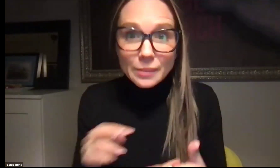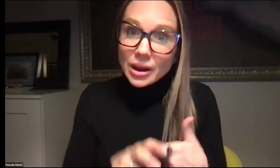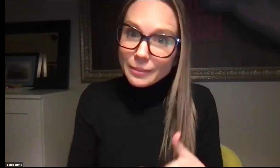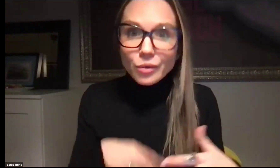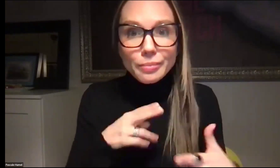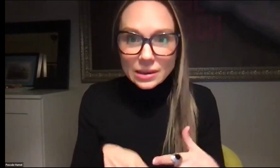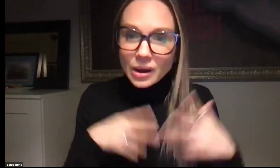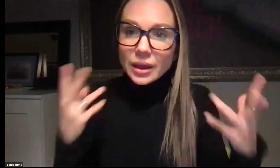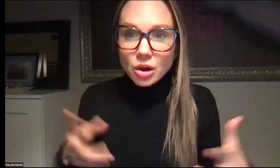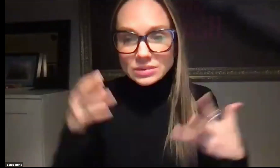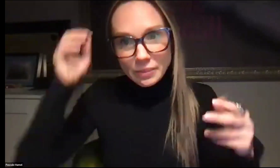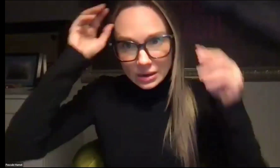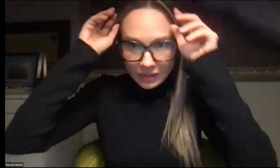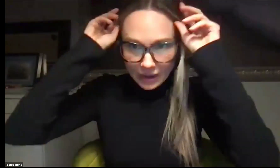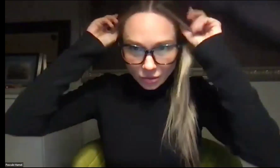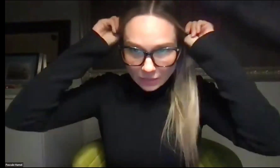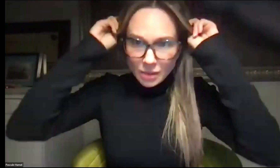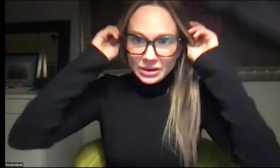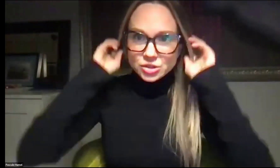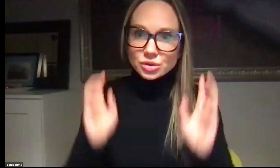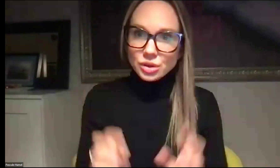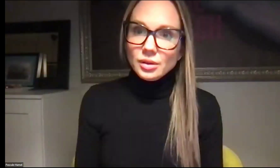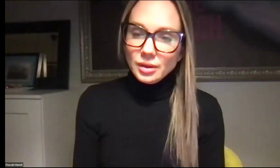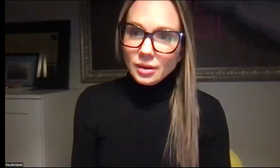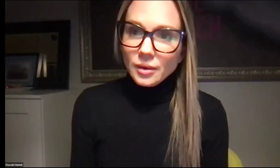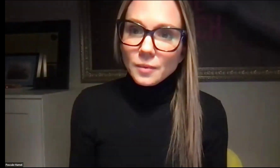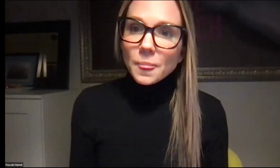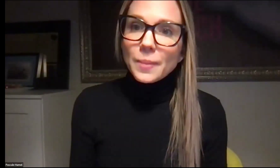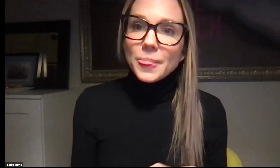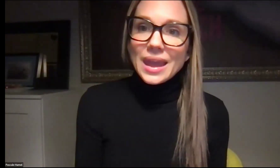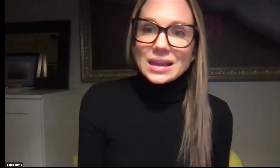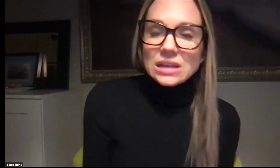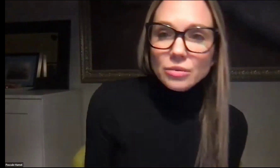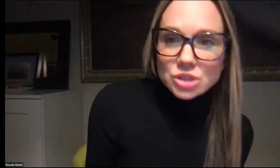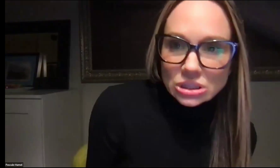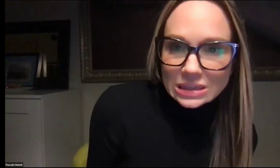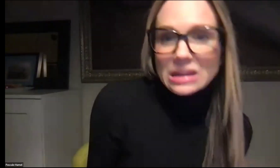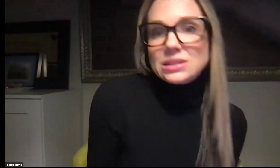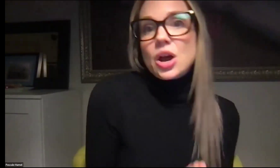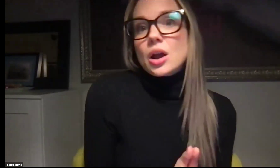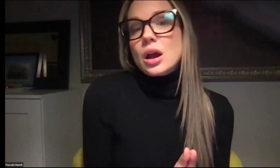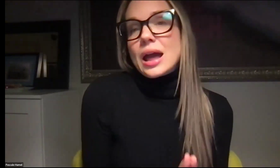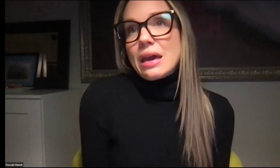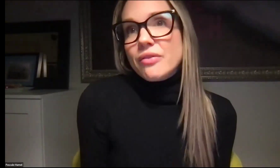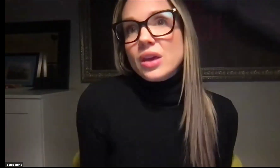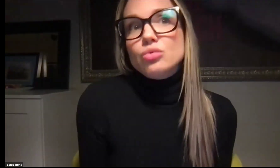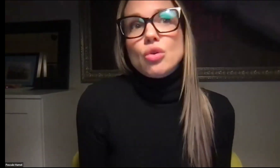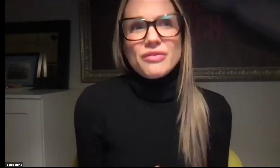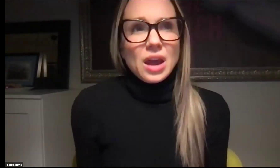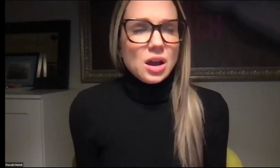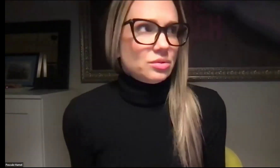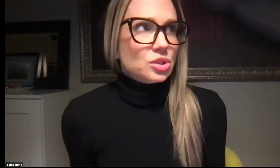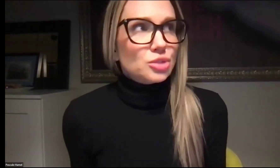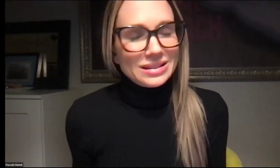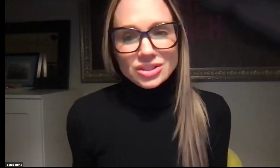plus de style. Ça prend les maillots de bain, ça prend les robes, ça prend les pantalons, ça prend plein de choses. Mais exemple, je sais que ma sœur, elle avait